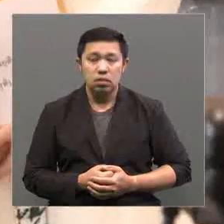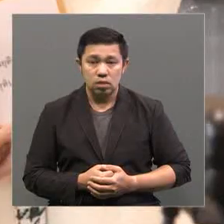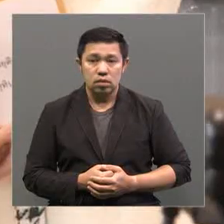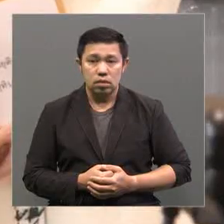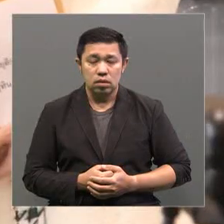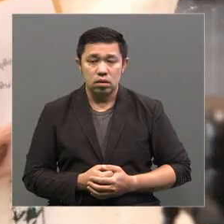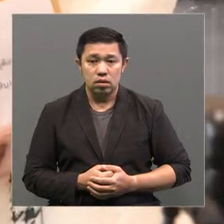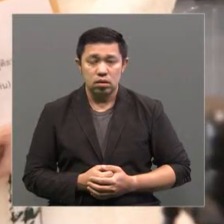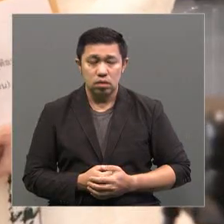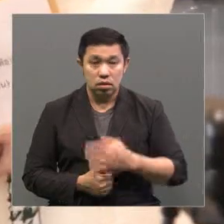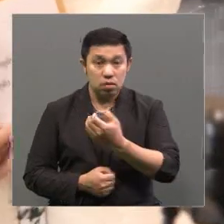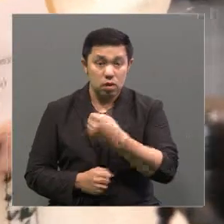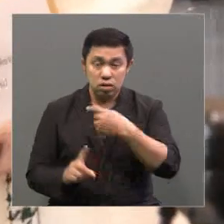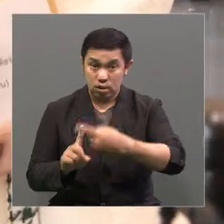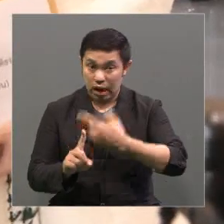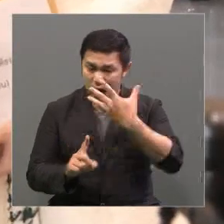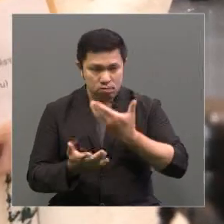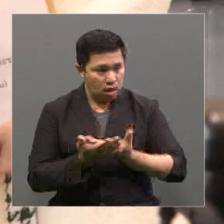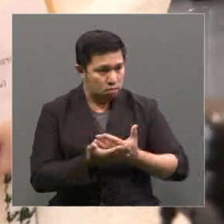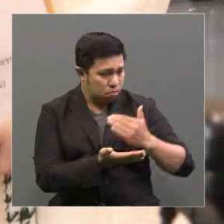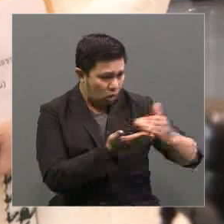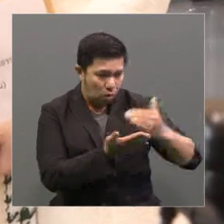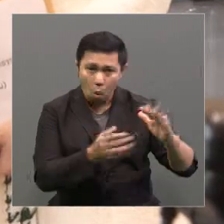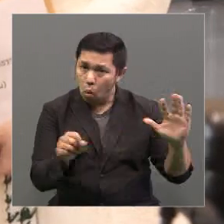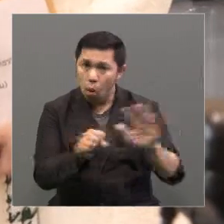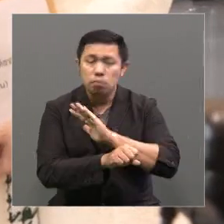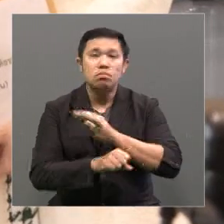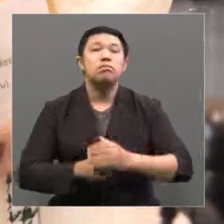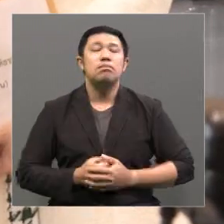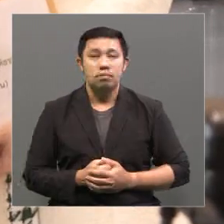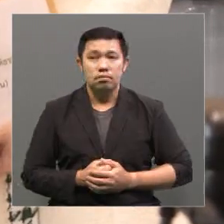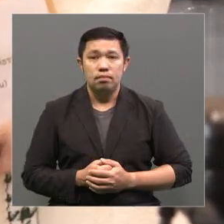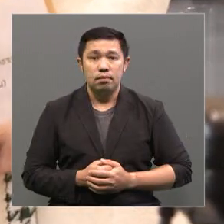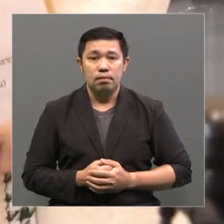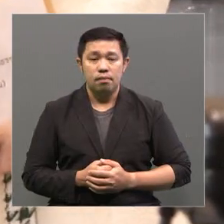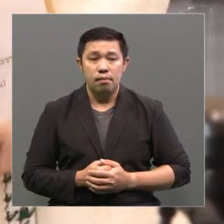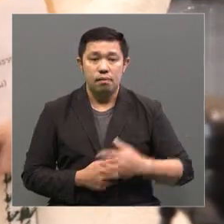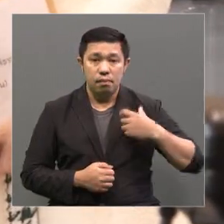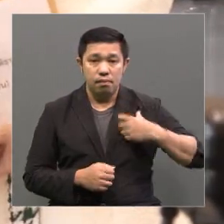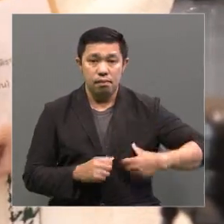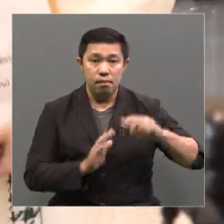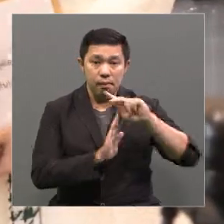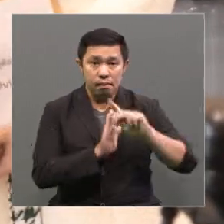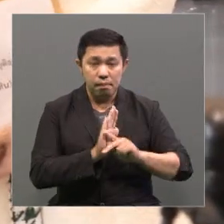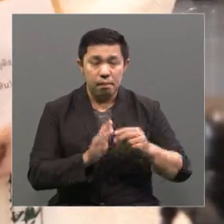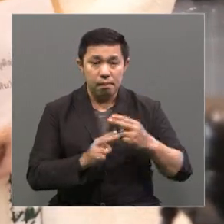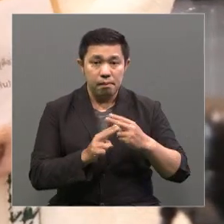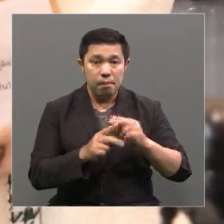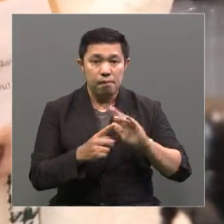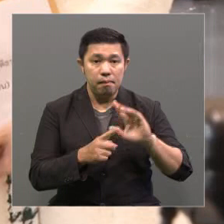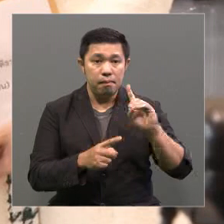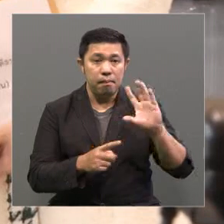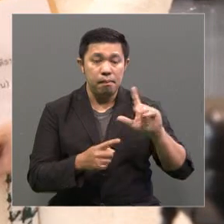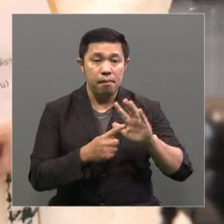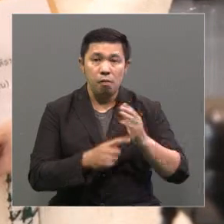นี่นะคะเจ้าตัวบอกว่าพฤษภาคืนหมดยืนยันไว้แบบนี้นะคะขณะที่ทนายเดชาเนี่ยบอกว่าวันนี้มาก็คือ